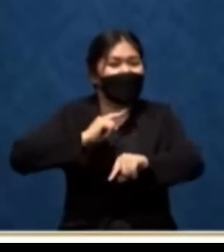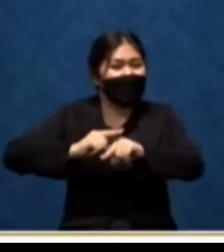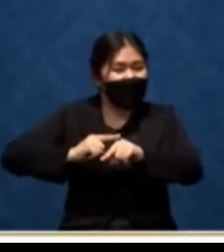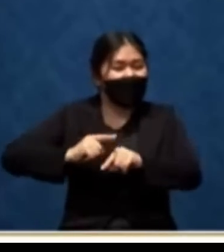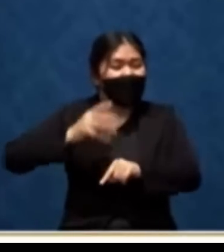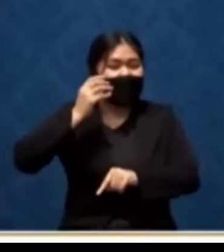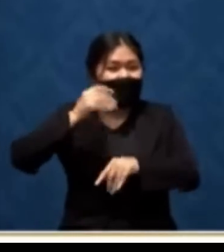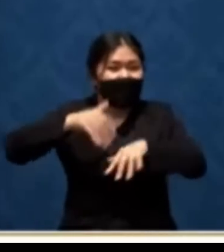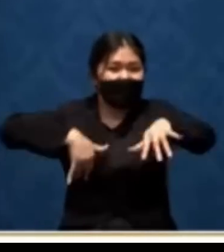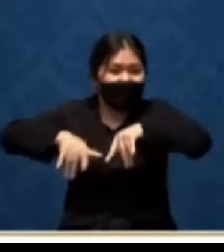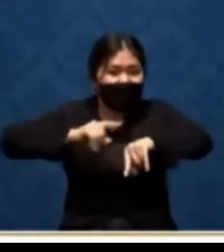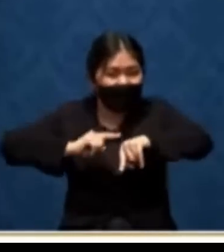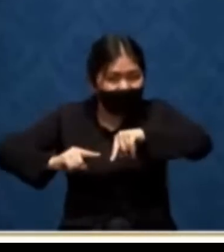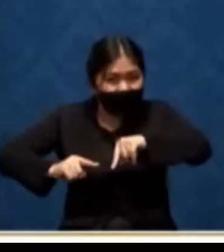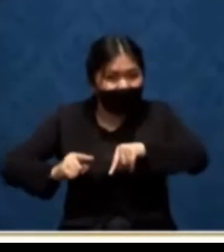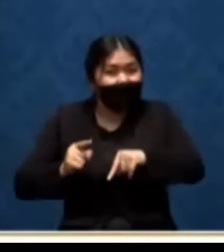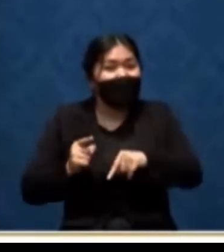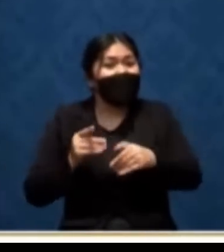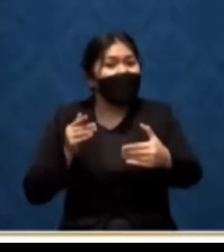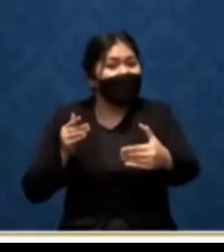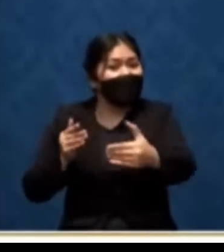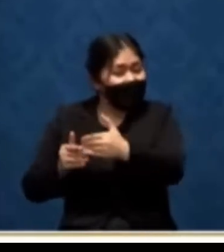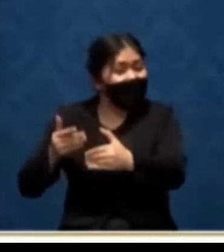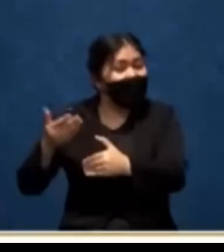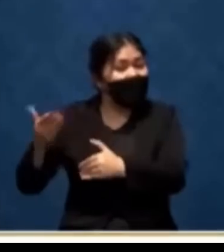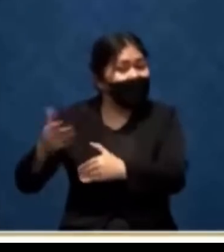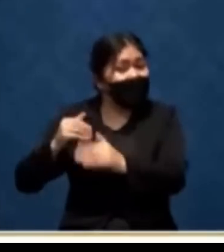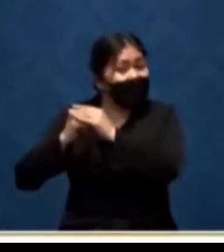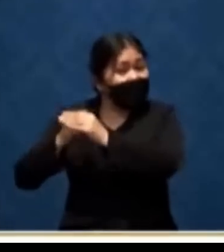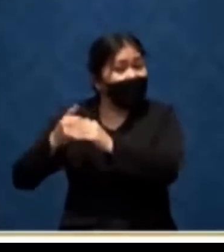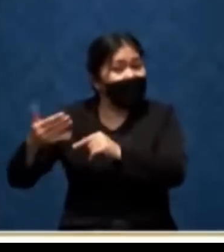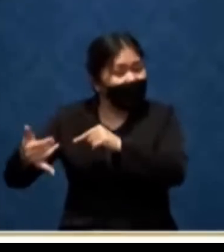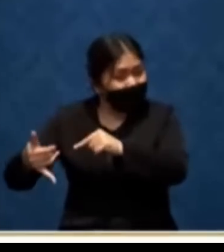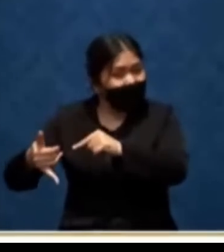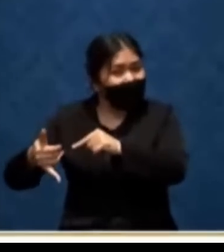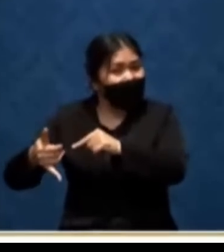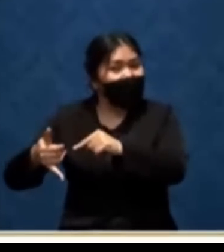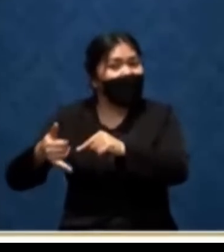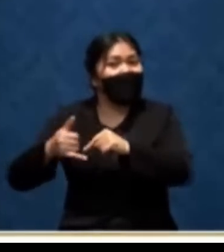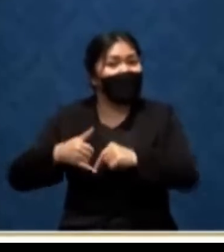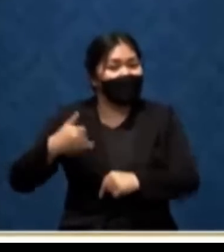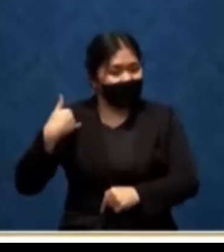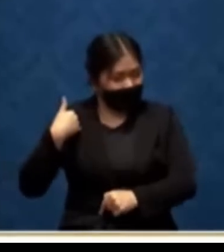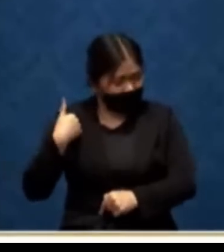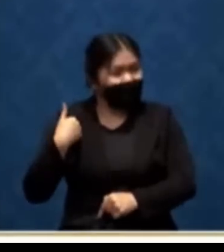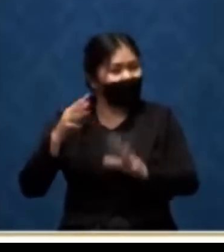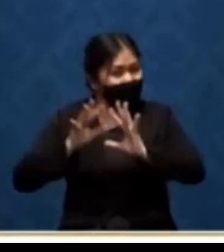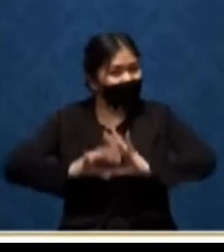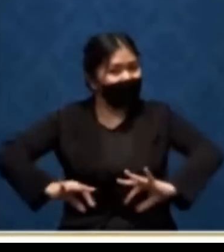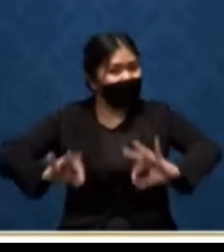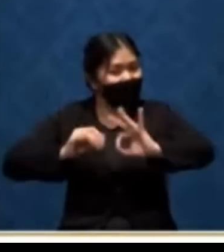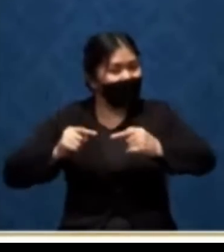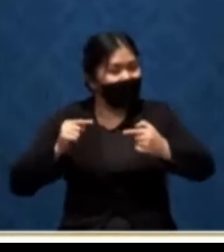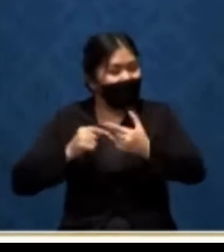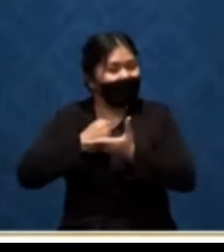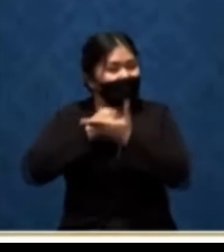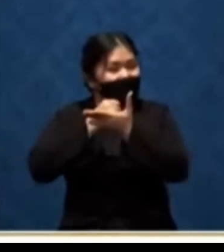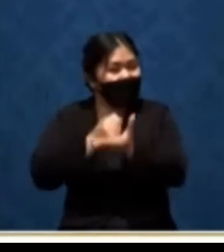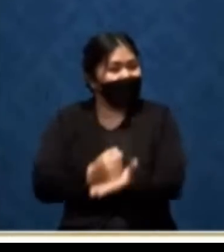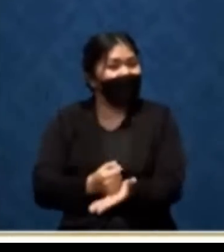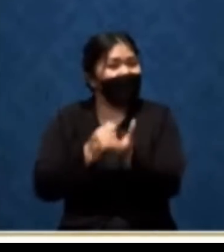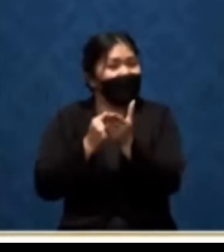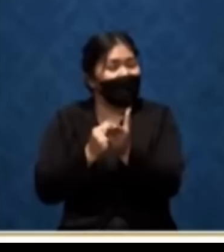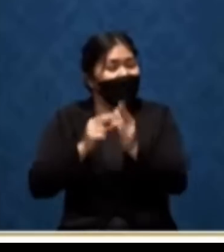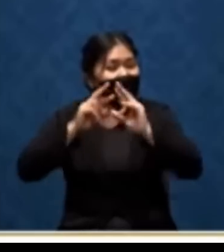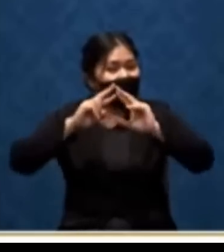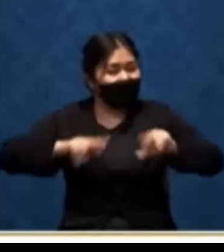องคนประเภทเดียวกับหยูซินฉีนี่แหละครับที่มีส่วนสำคัญในการช่วยดึงดูดบรรดาห้